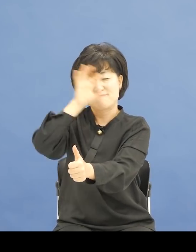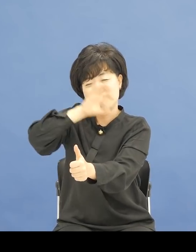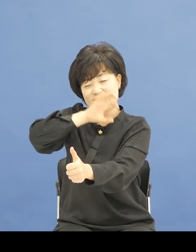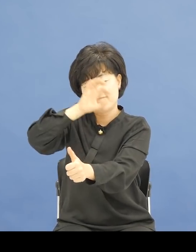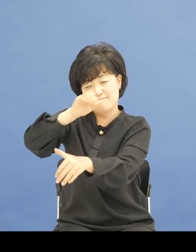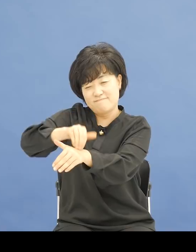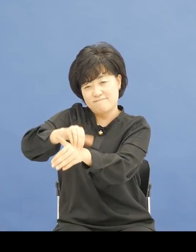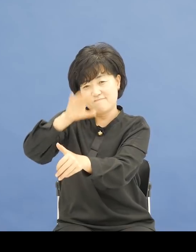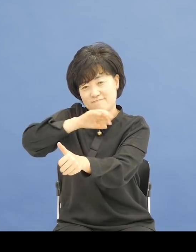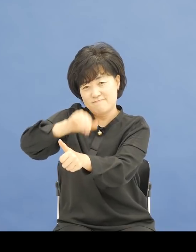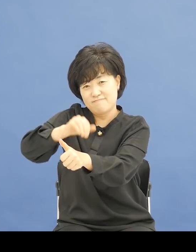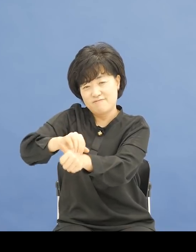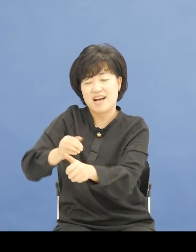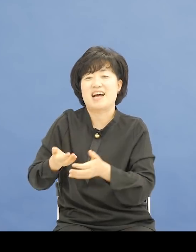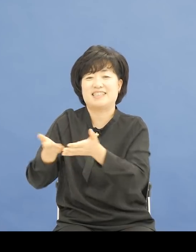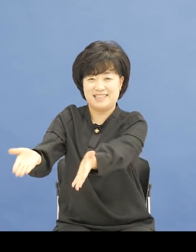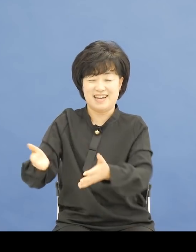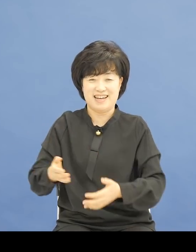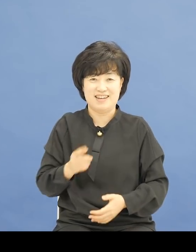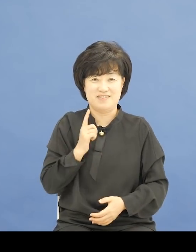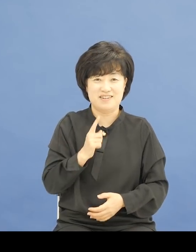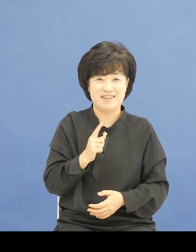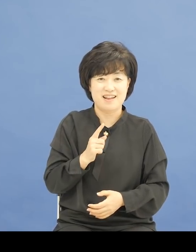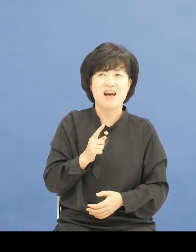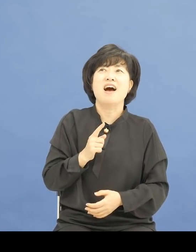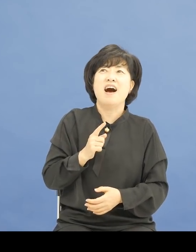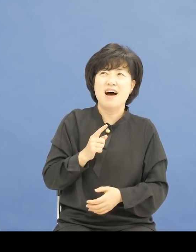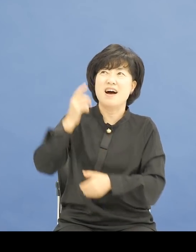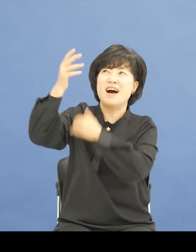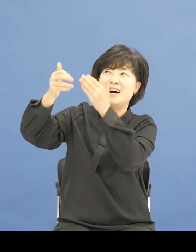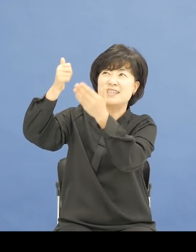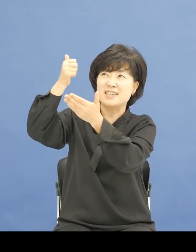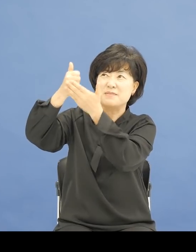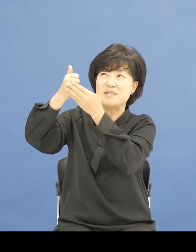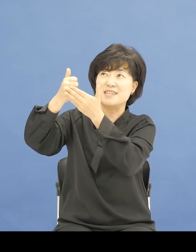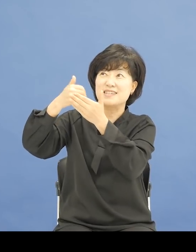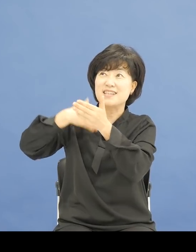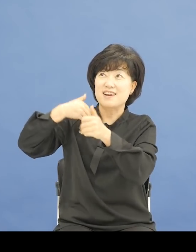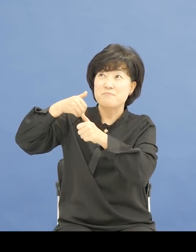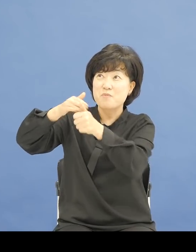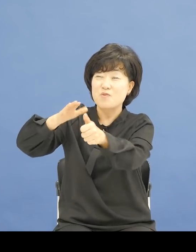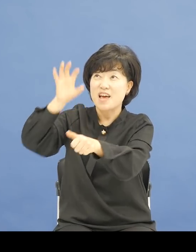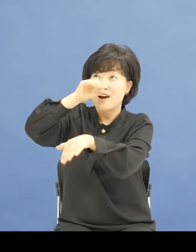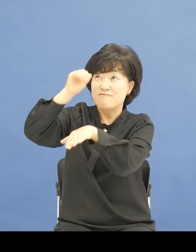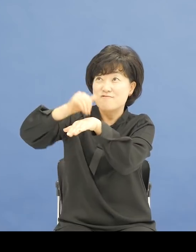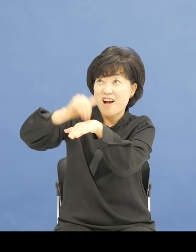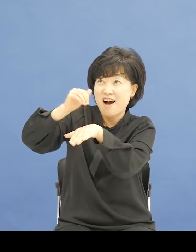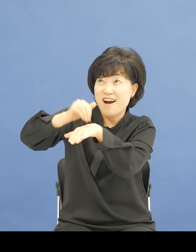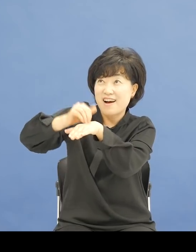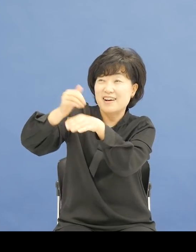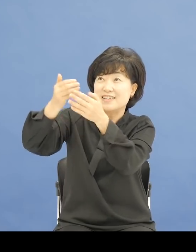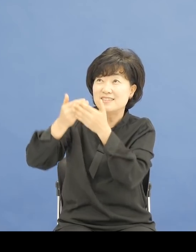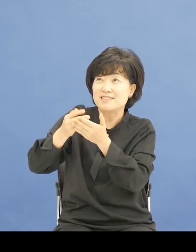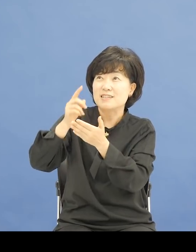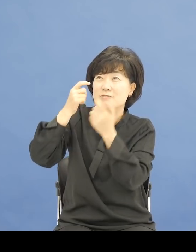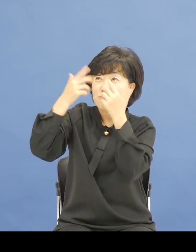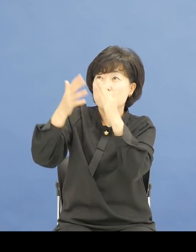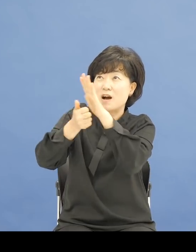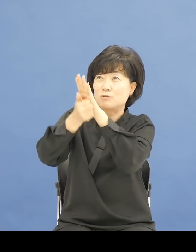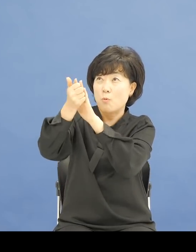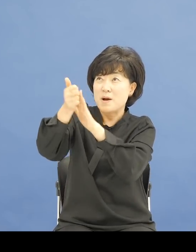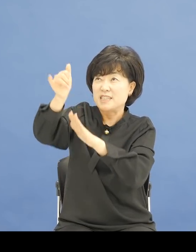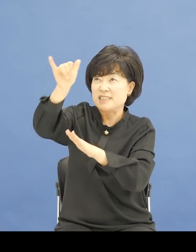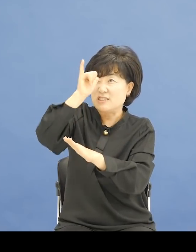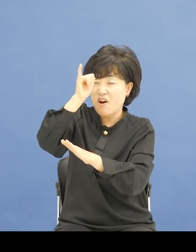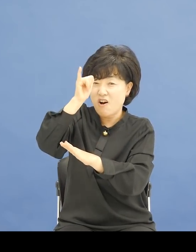몰아가신다. 그 문장을 탁 생각나게 하시면서 아, 하나님께서 겪게 하시는 모든 일에는 분명한 목적이 있을 거야라는